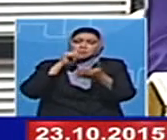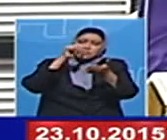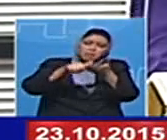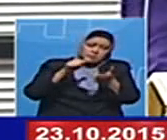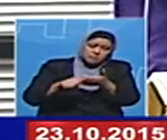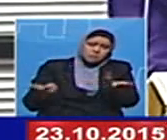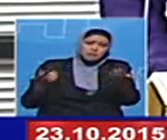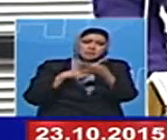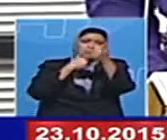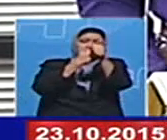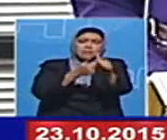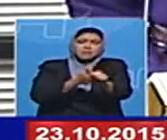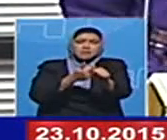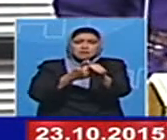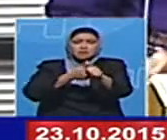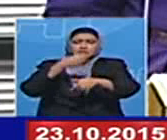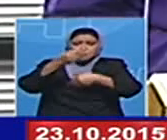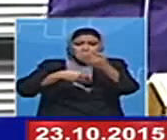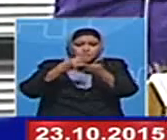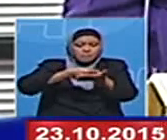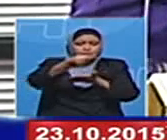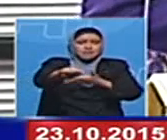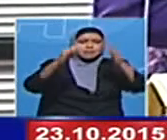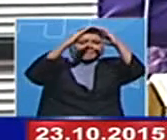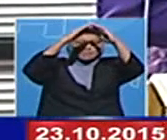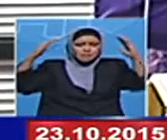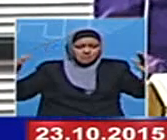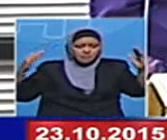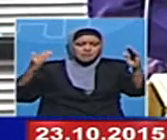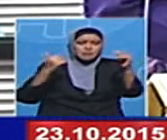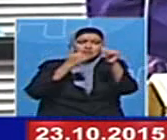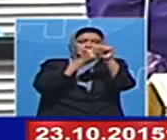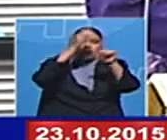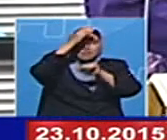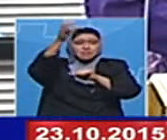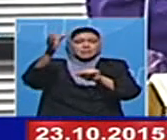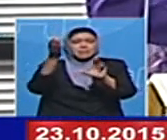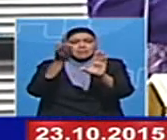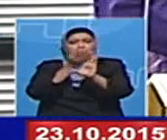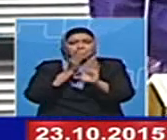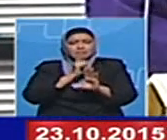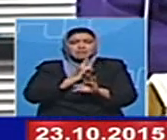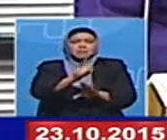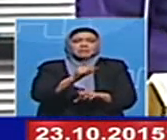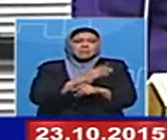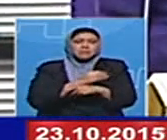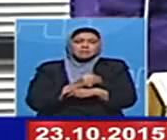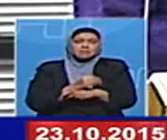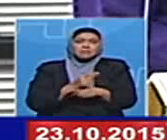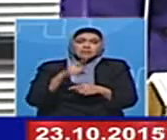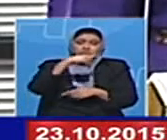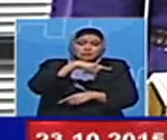patuh Syariah untuk pembelian rumah langkah ketiga sememangnya PKS memainkan peranan